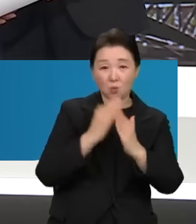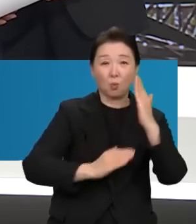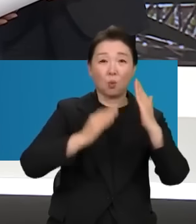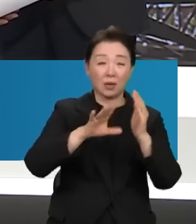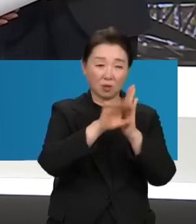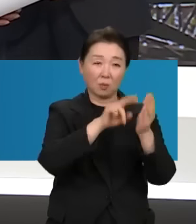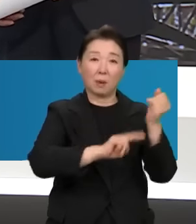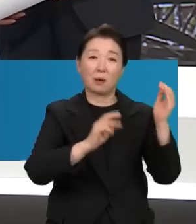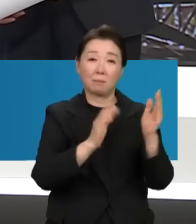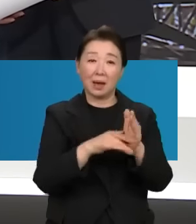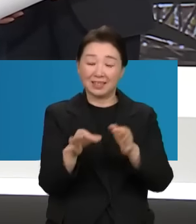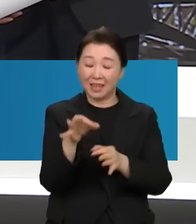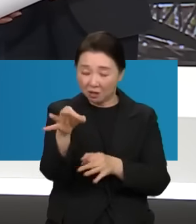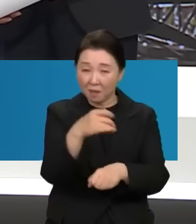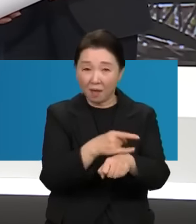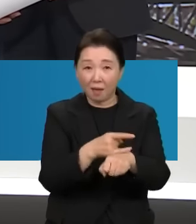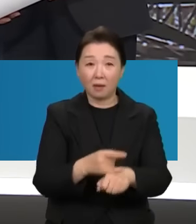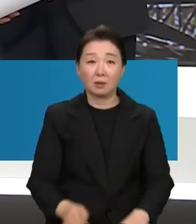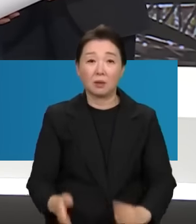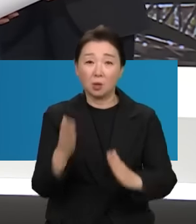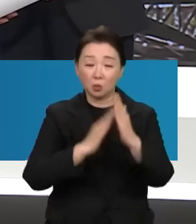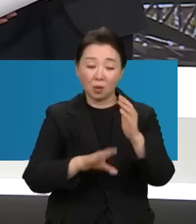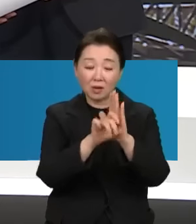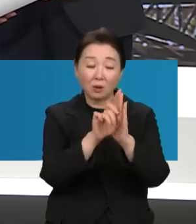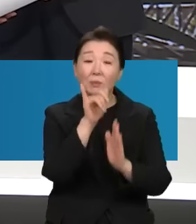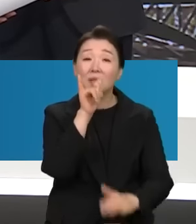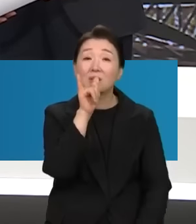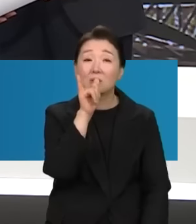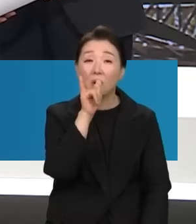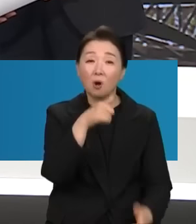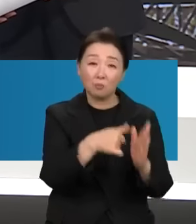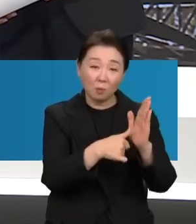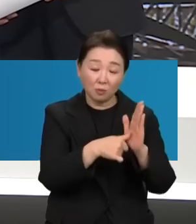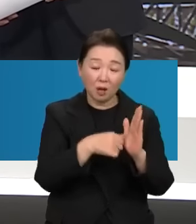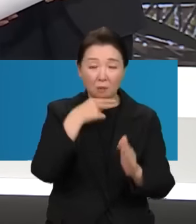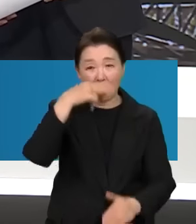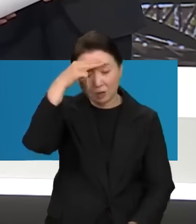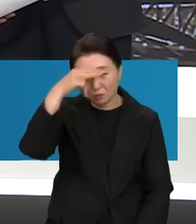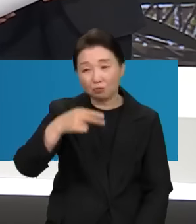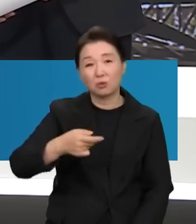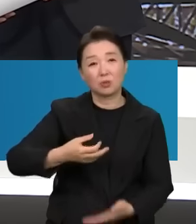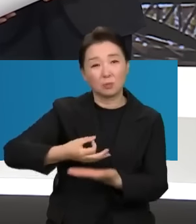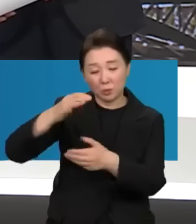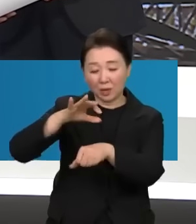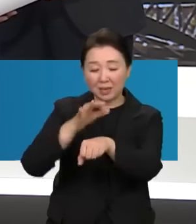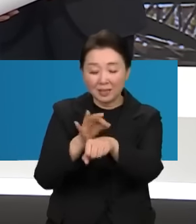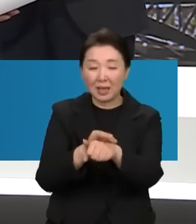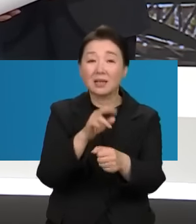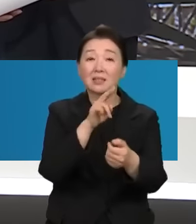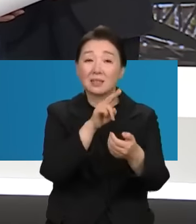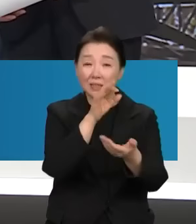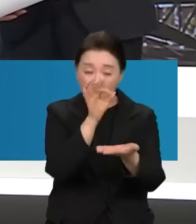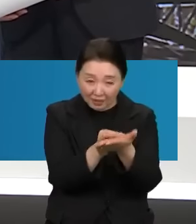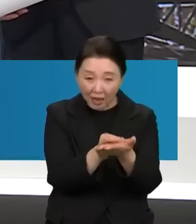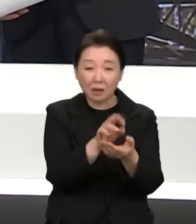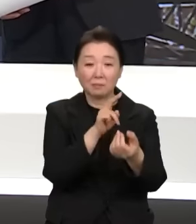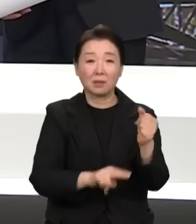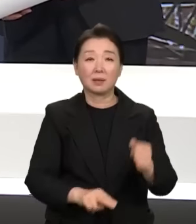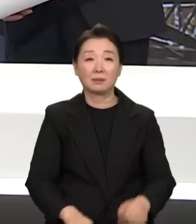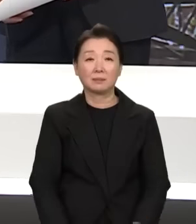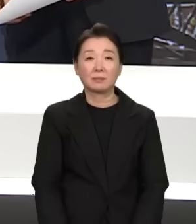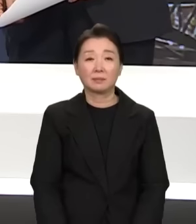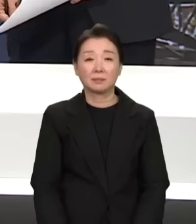세금을 메꿉니다. 오늘 이 공개 경매가 진행됐는데 명품 가방과 술, 고가의 시계 등이 싼값에 나왔습니다. 오원석 기자가